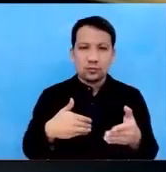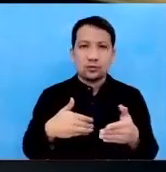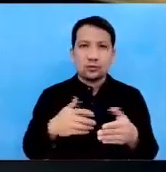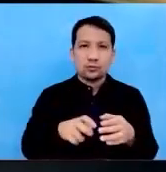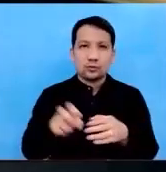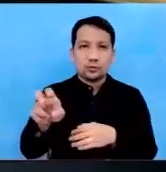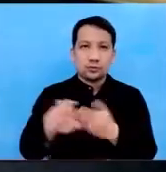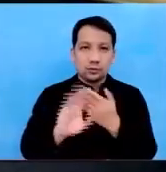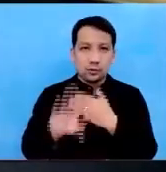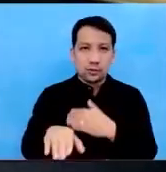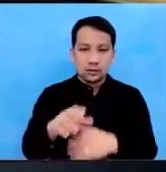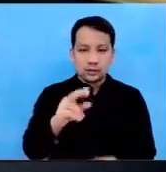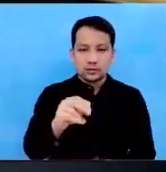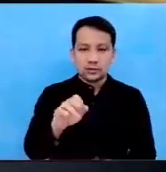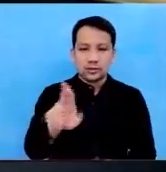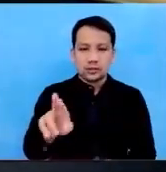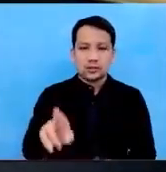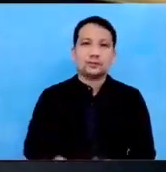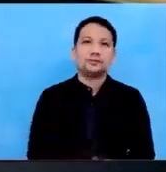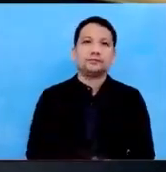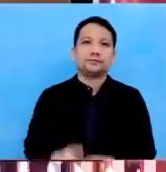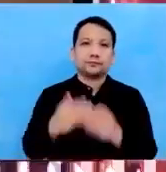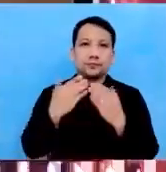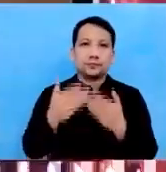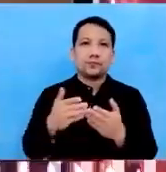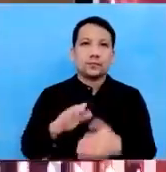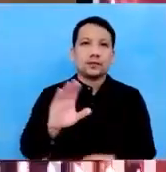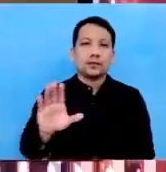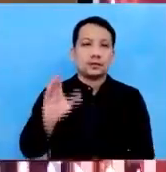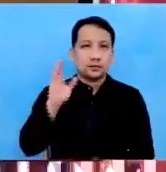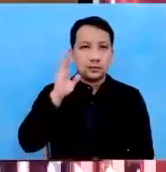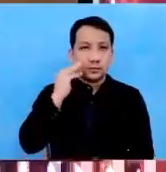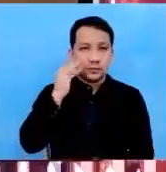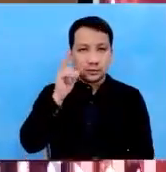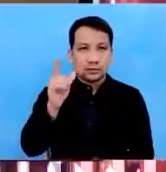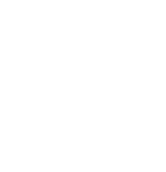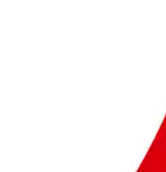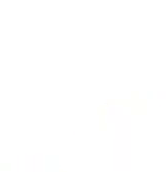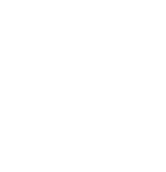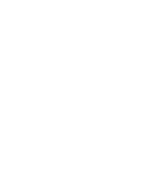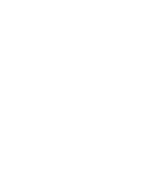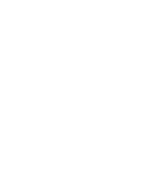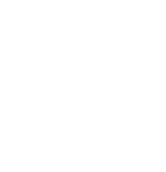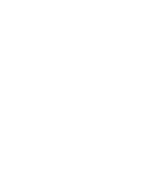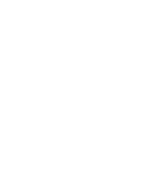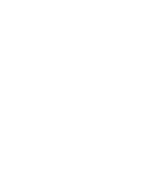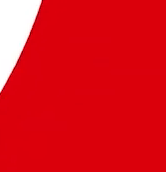ng Maynila. Bok, Mayan. Alright. Maraming salamat sa iyo, Hannibal Talete.